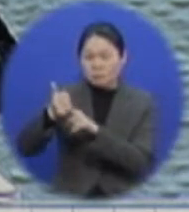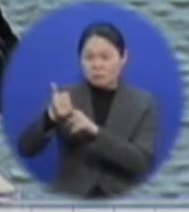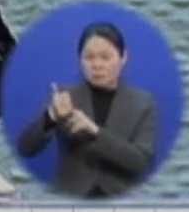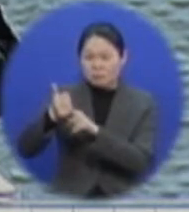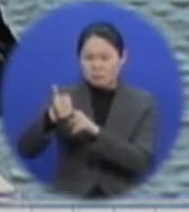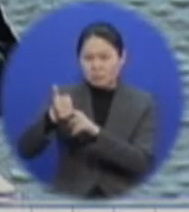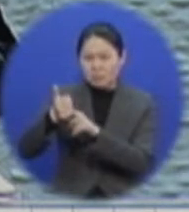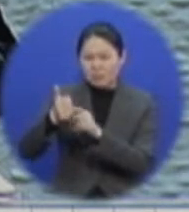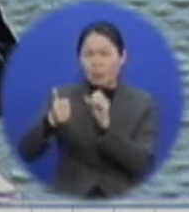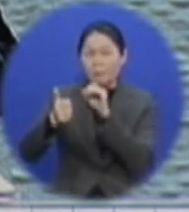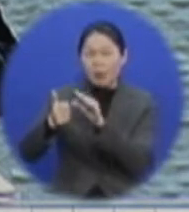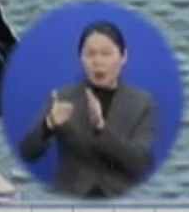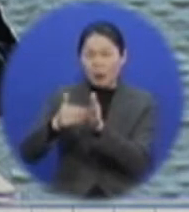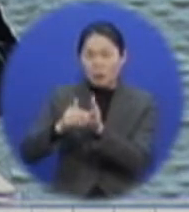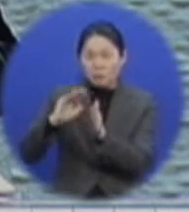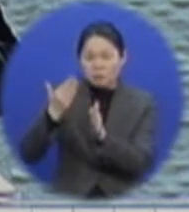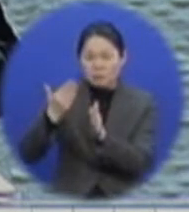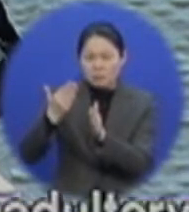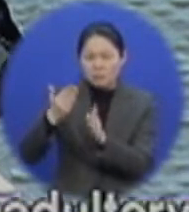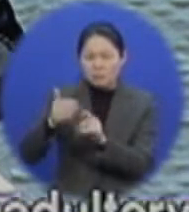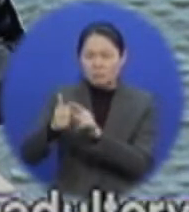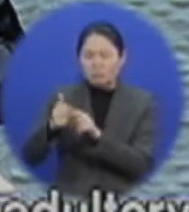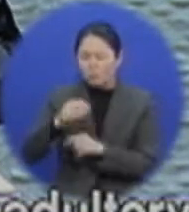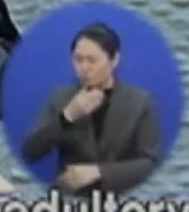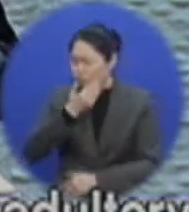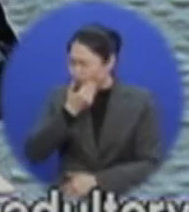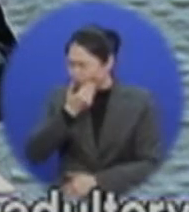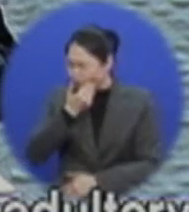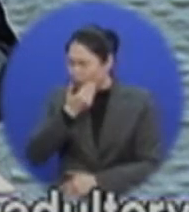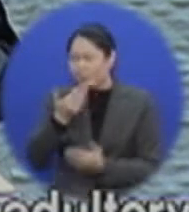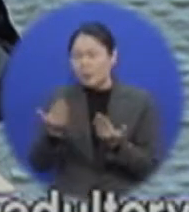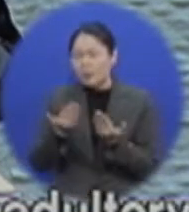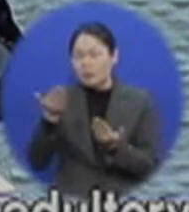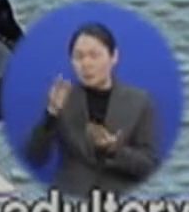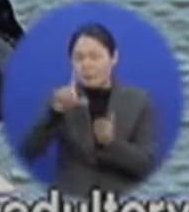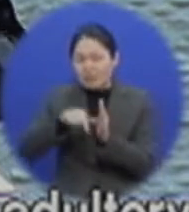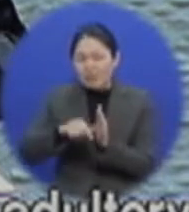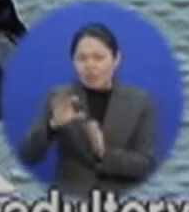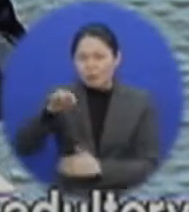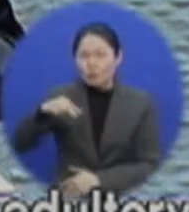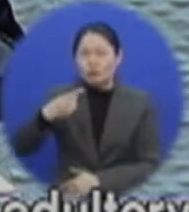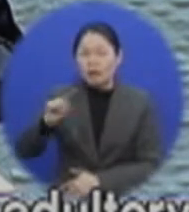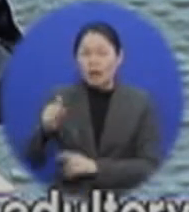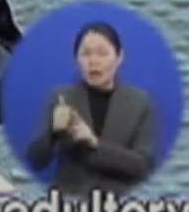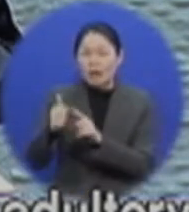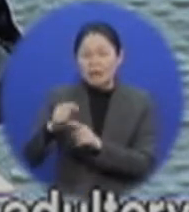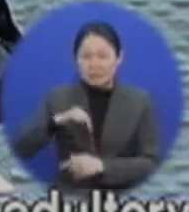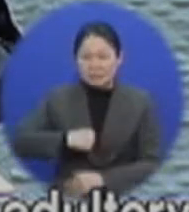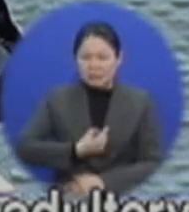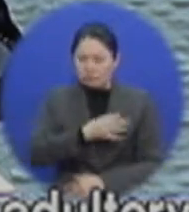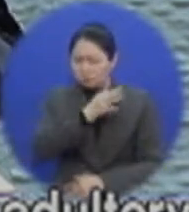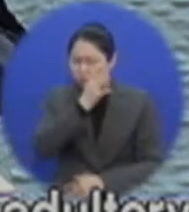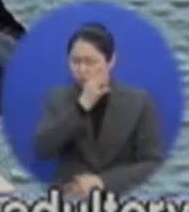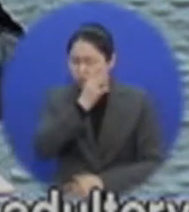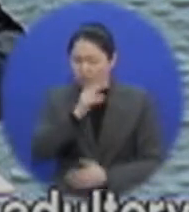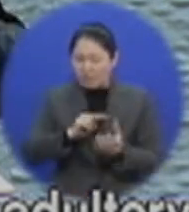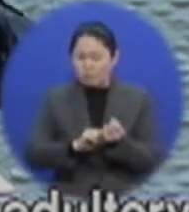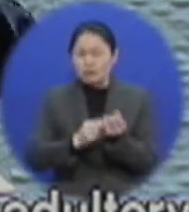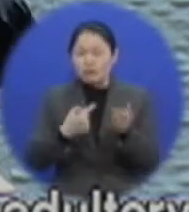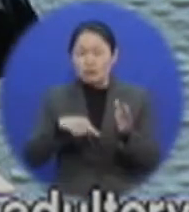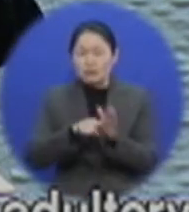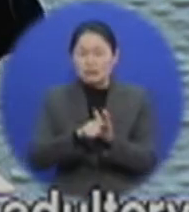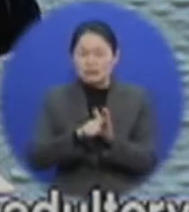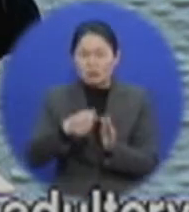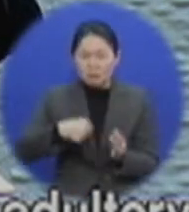수치스러운 일이 되죠 그때 유다가 자기 부끄러움을 감추려고 며느리를